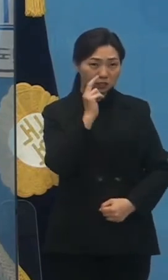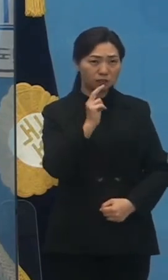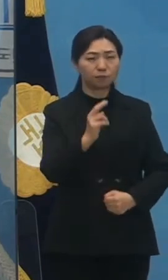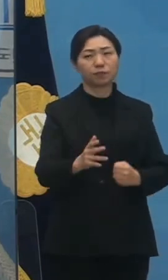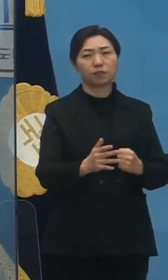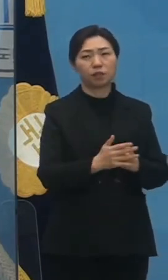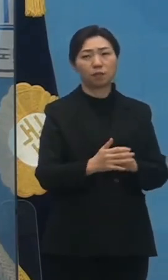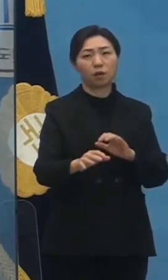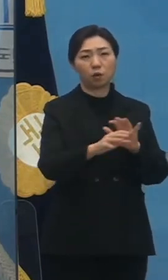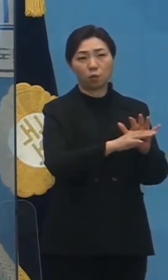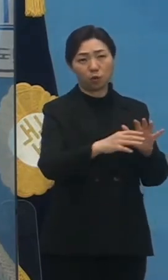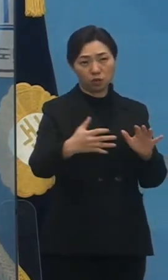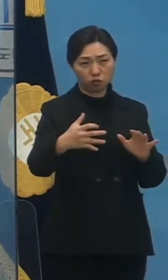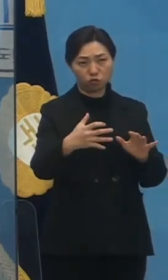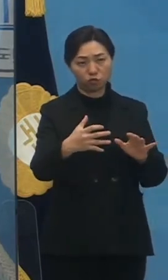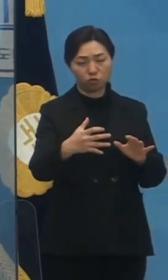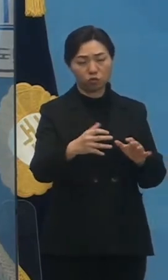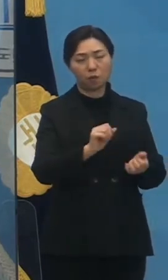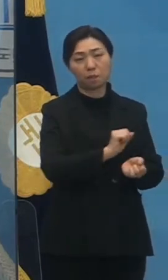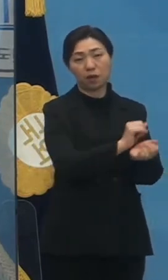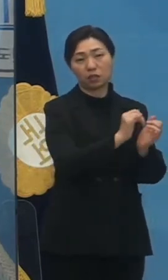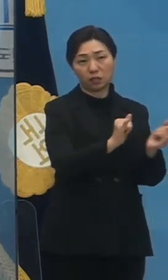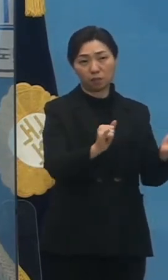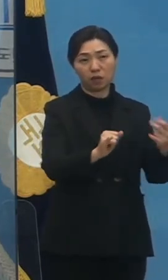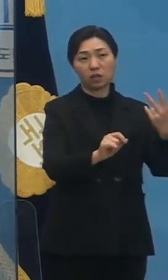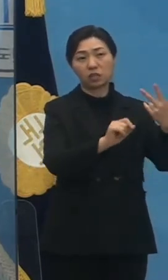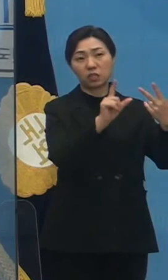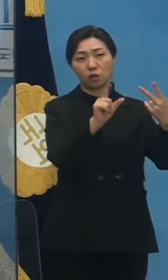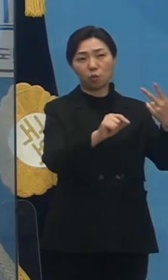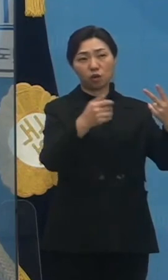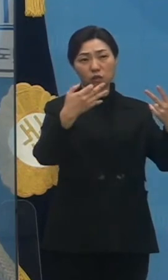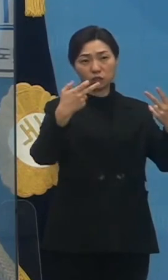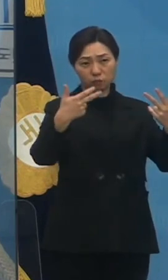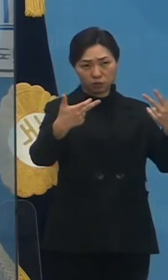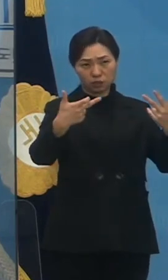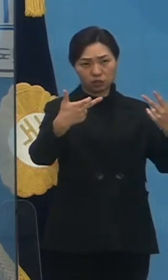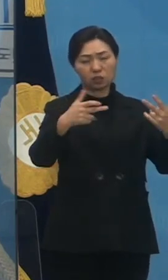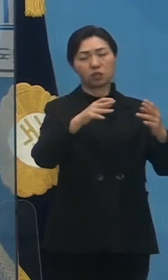확진자가 6월 17일부로